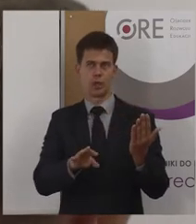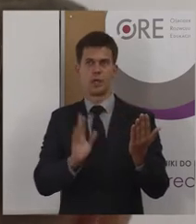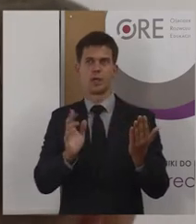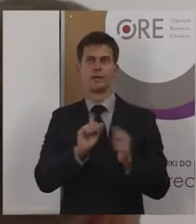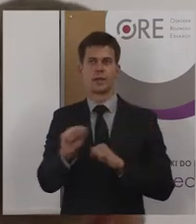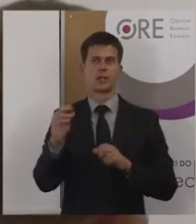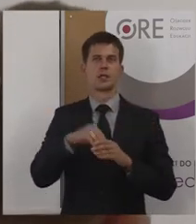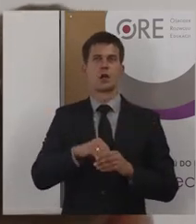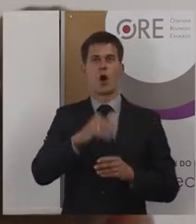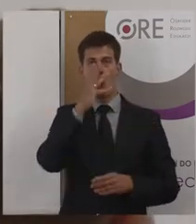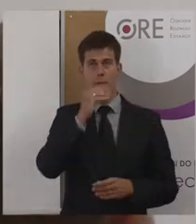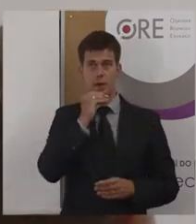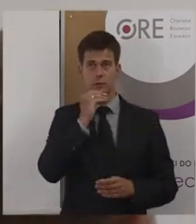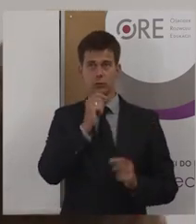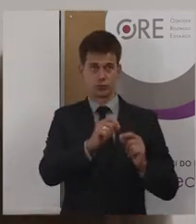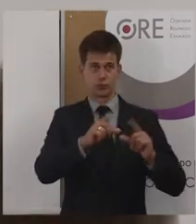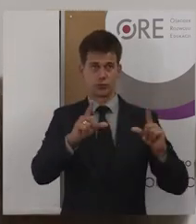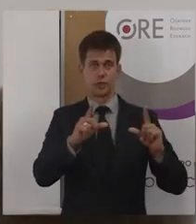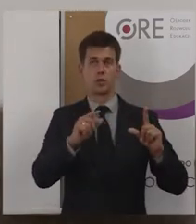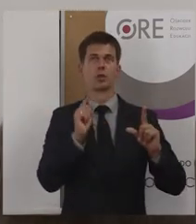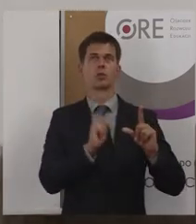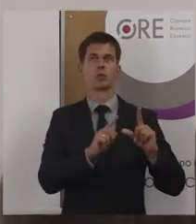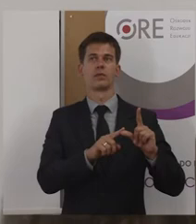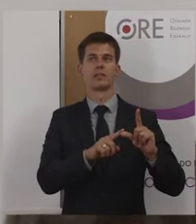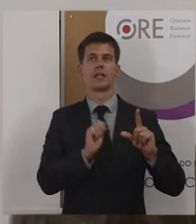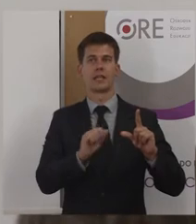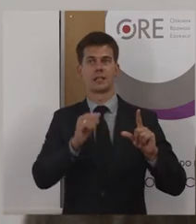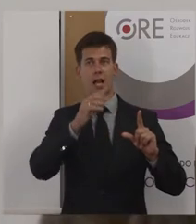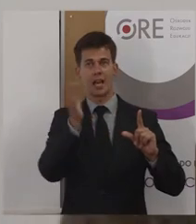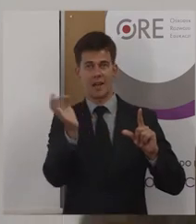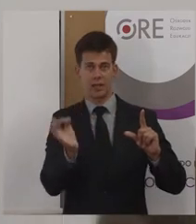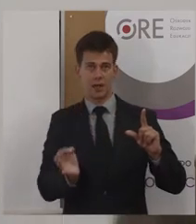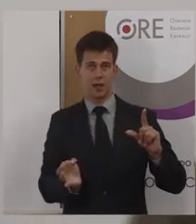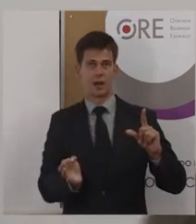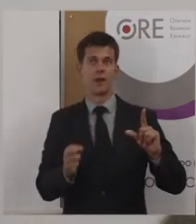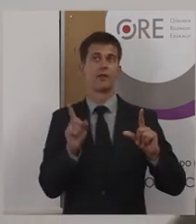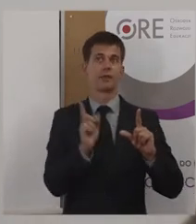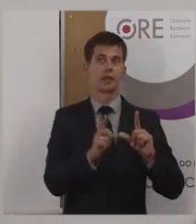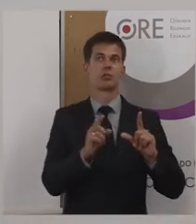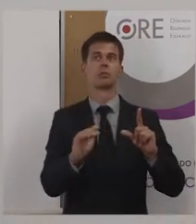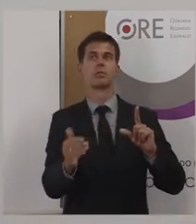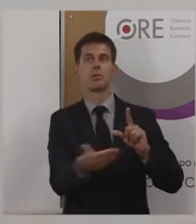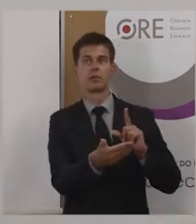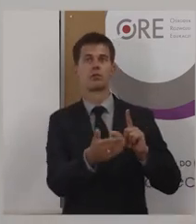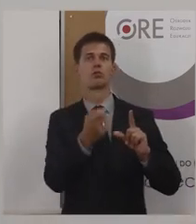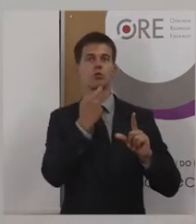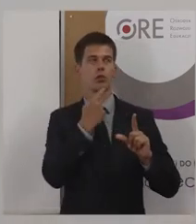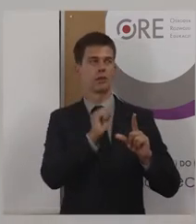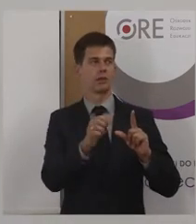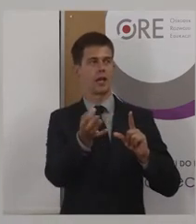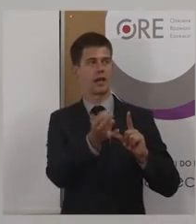na obrazek, to oprócz tego, że mu zostanie przeczytane, że to jest grafika, zostanie mu przeczytane, co na tej grafice